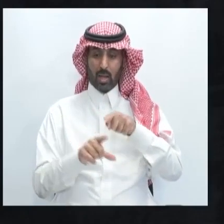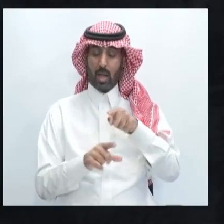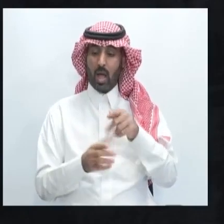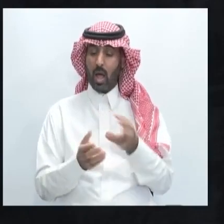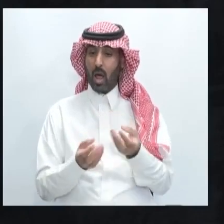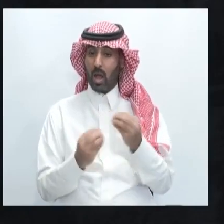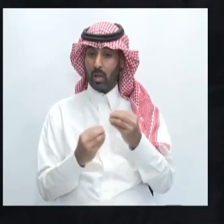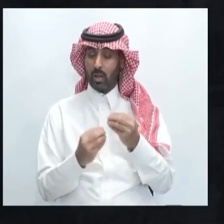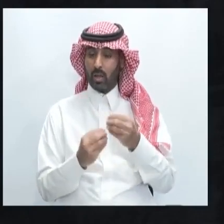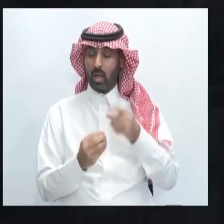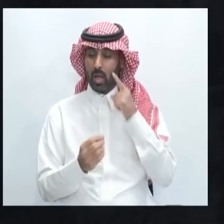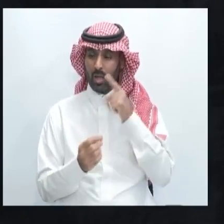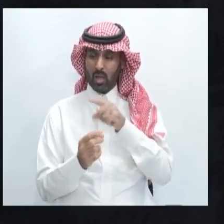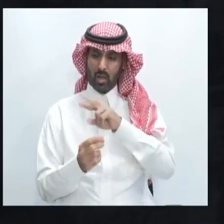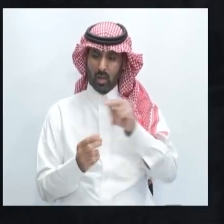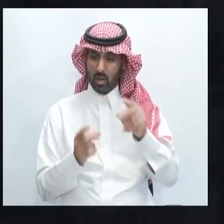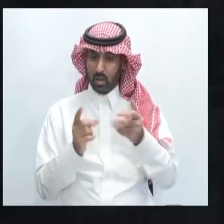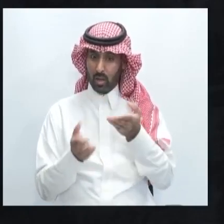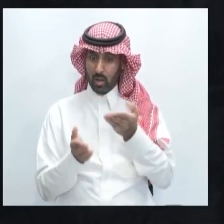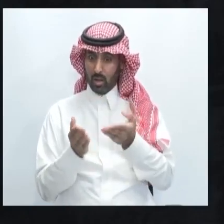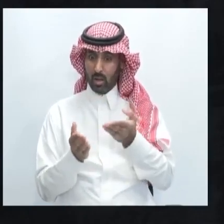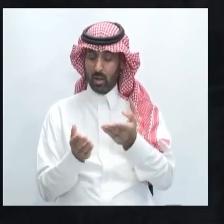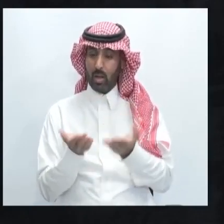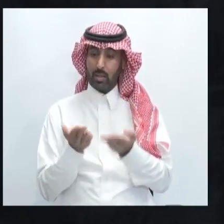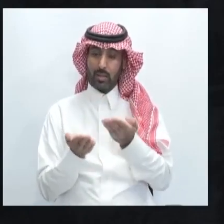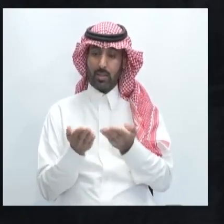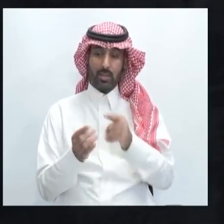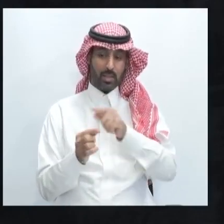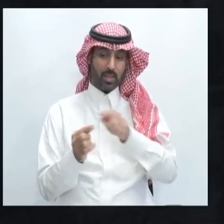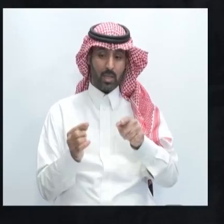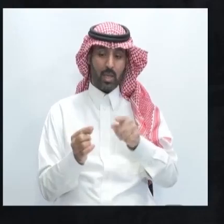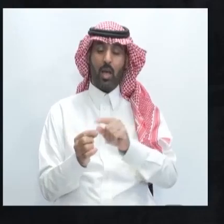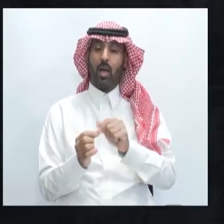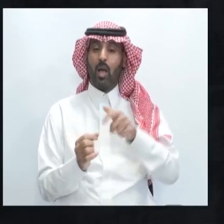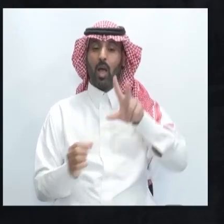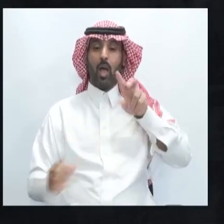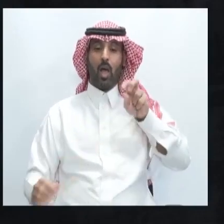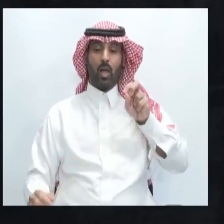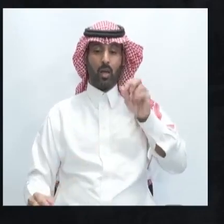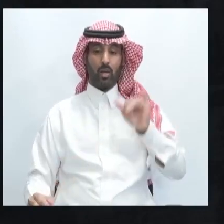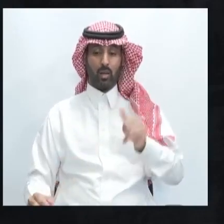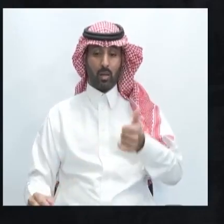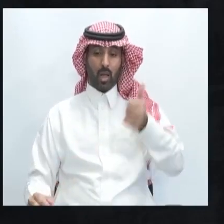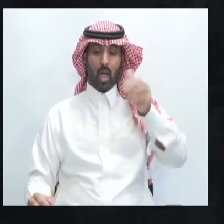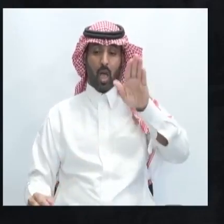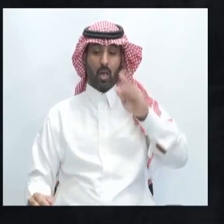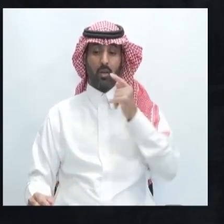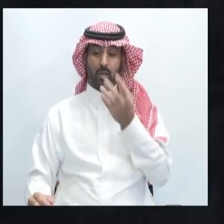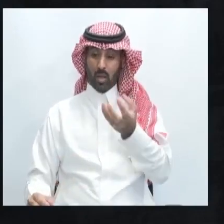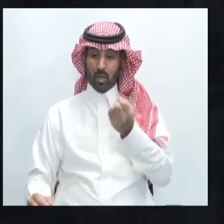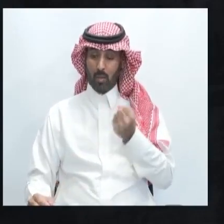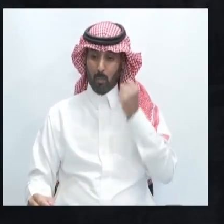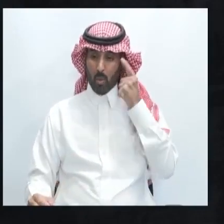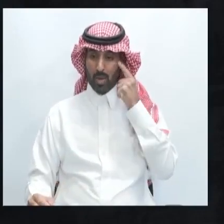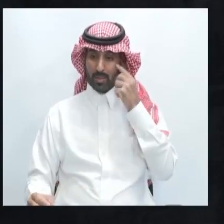معلومه جديده لم نكن نعرفها هل القياس ياتي بمعلومه جديده لم نكن نعرفها من قبل